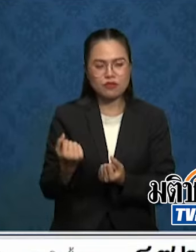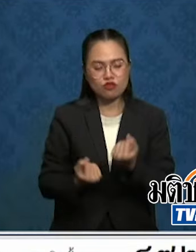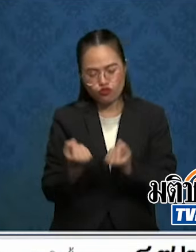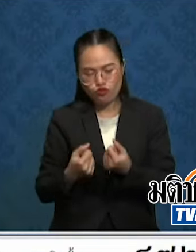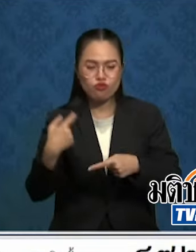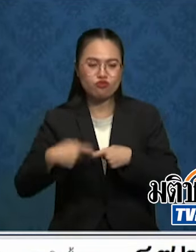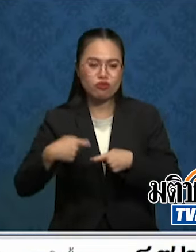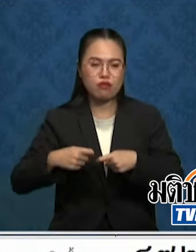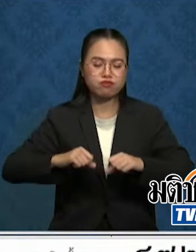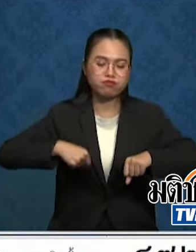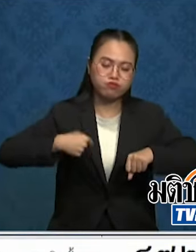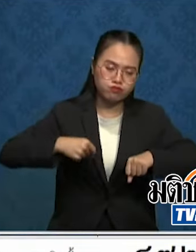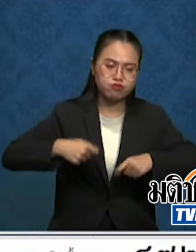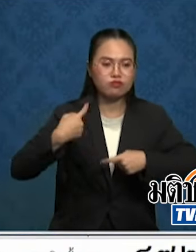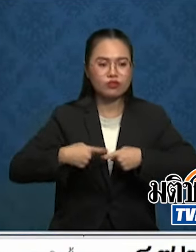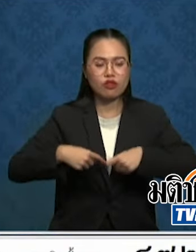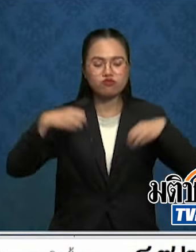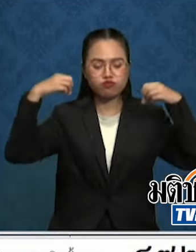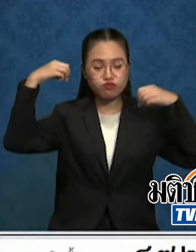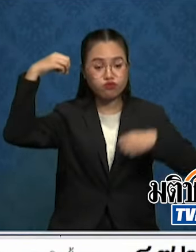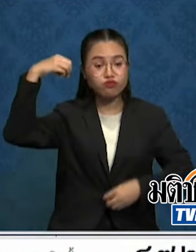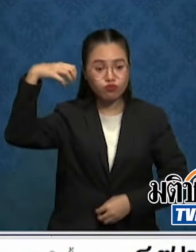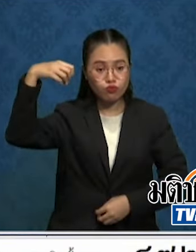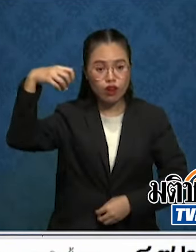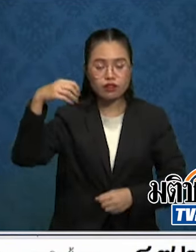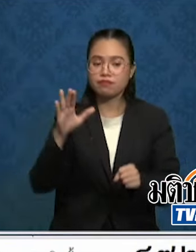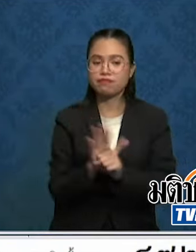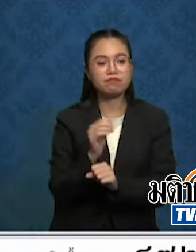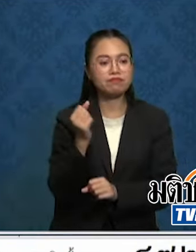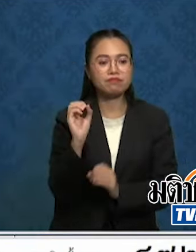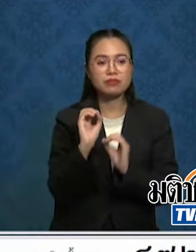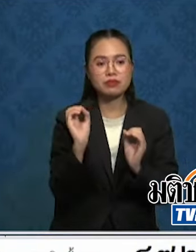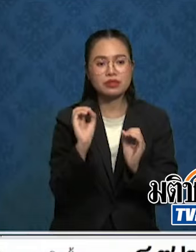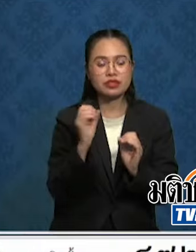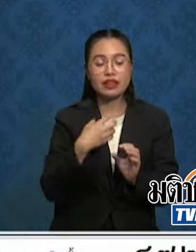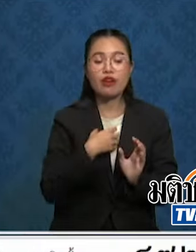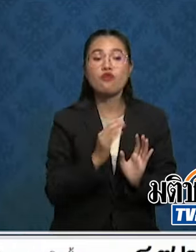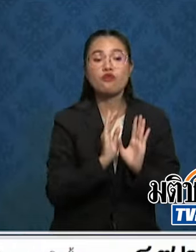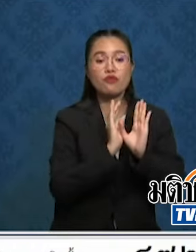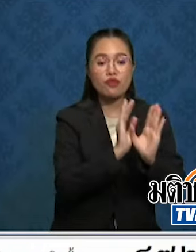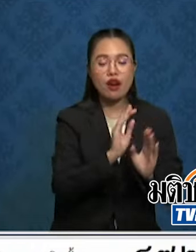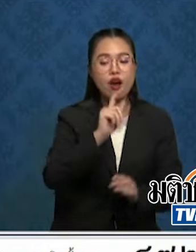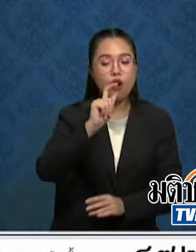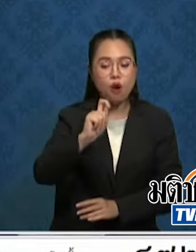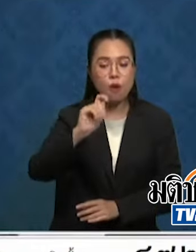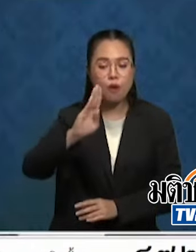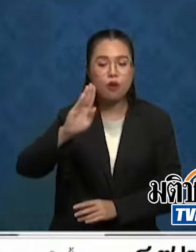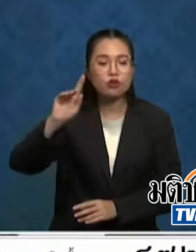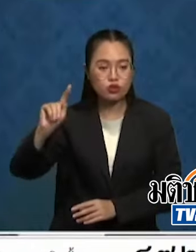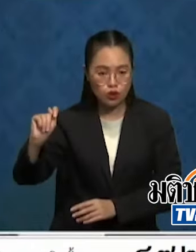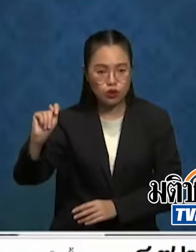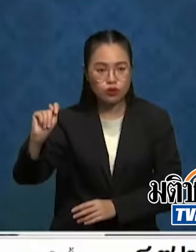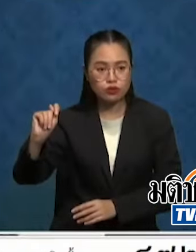ซอยดังกล่าวนั้นก็ยังไม่มีไฟแสงสว่างด้วยครับท่านประธานเรียนท่านประธานผ่านไปยังหน่วยงานอบต.บางเพียงตำบ